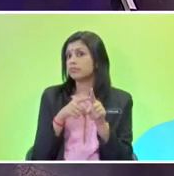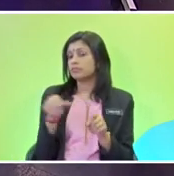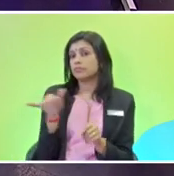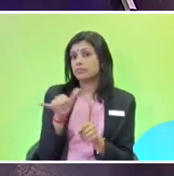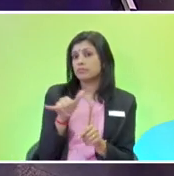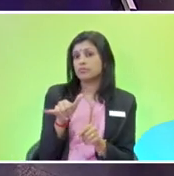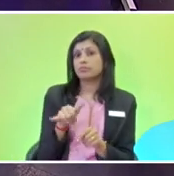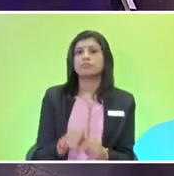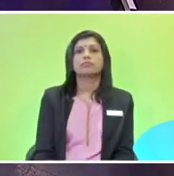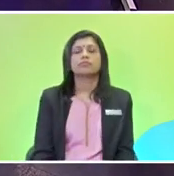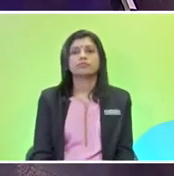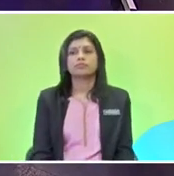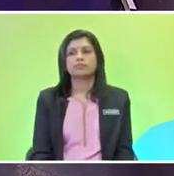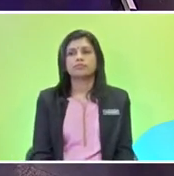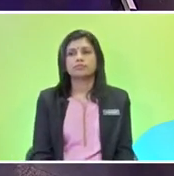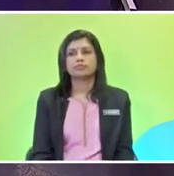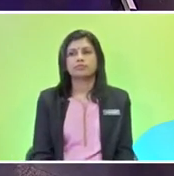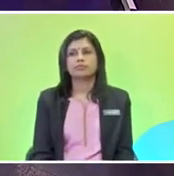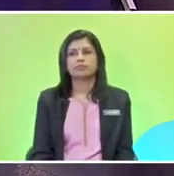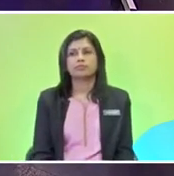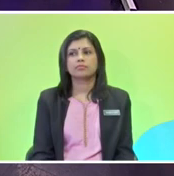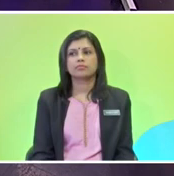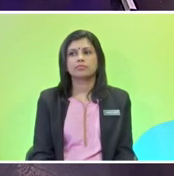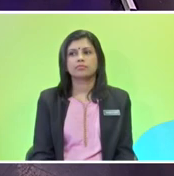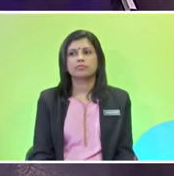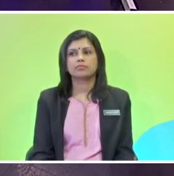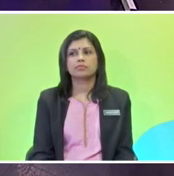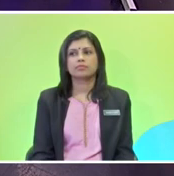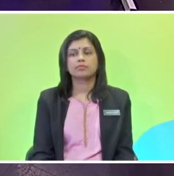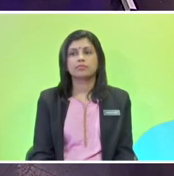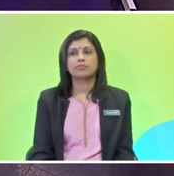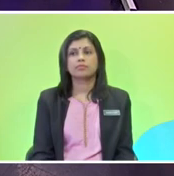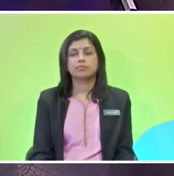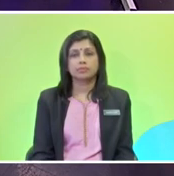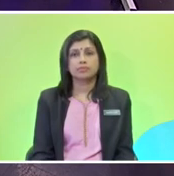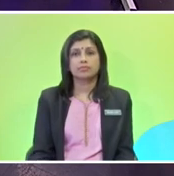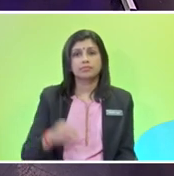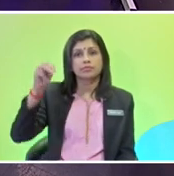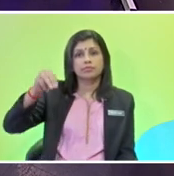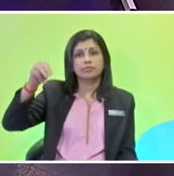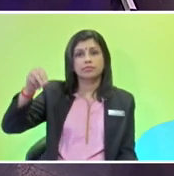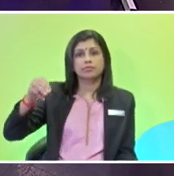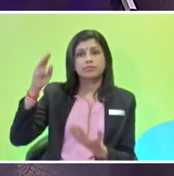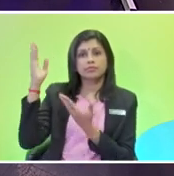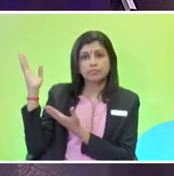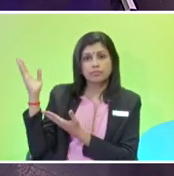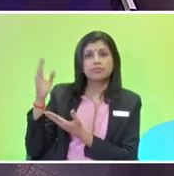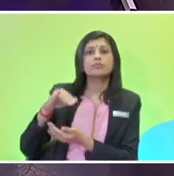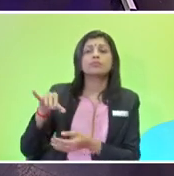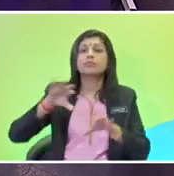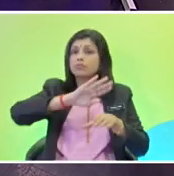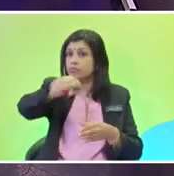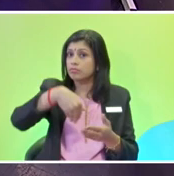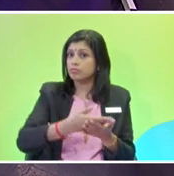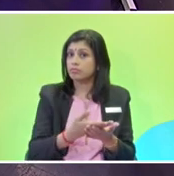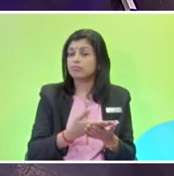yang sama? Pada masa yang sama ya cikgu. Kita nak minta murid-murid kita buat sekali ya. Okey, buat sekali Tolong nanti kita